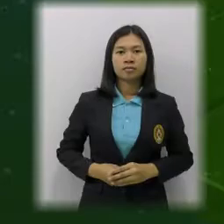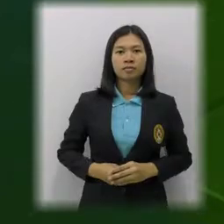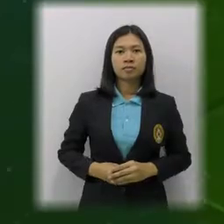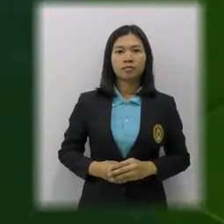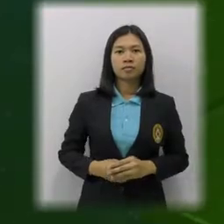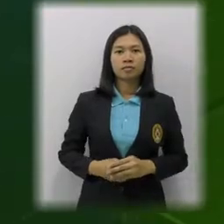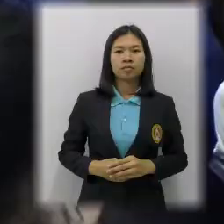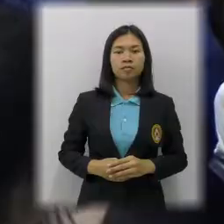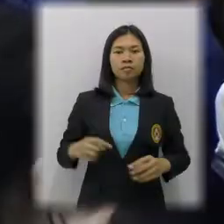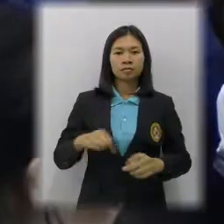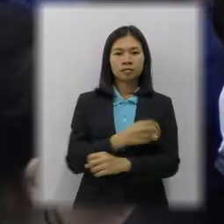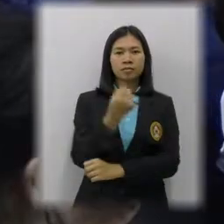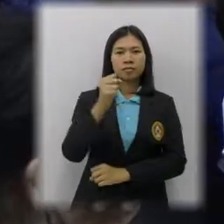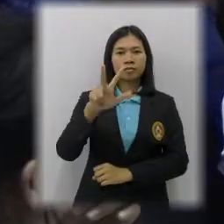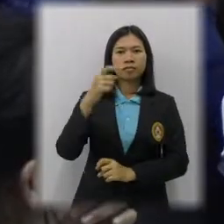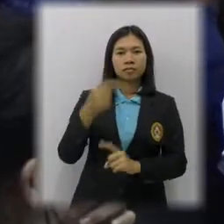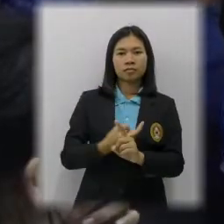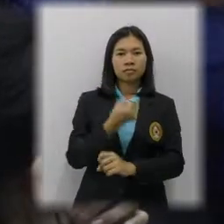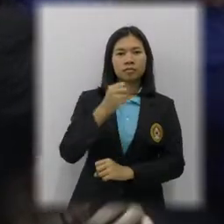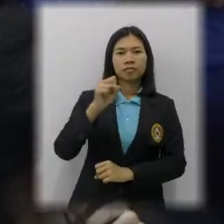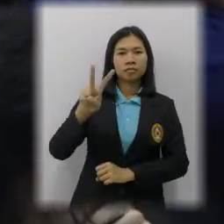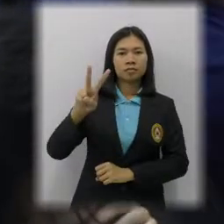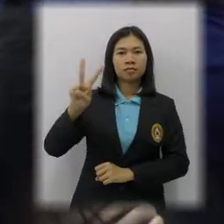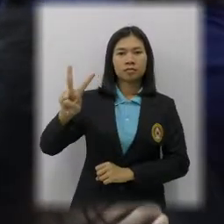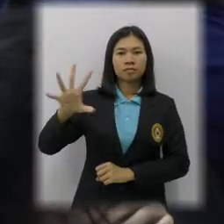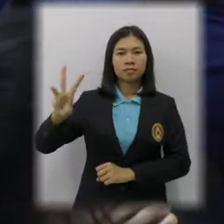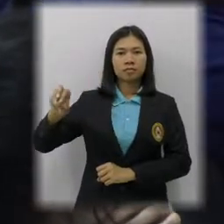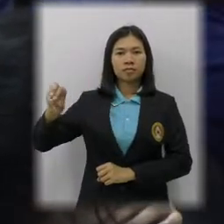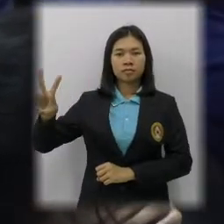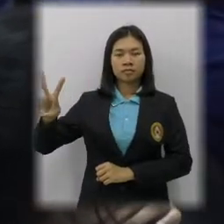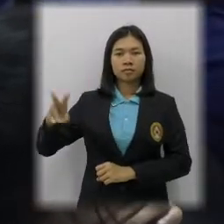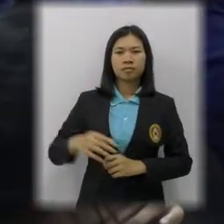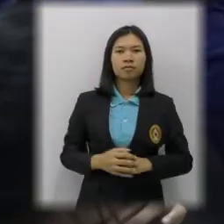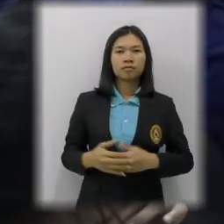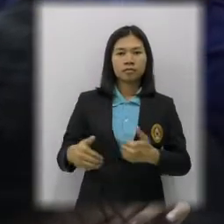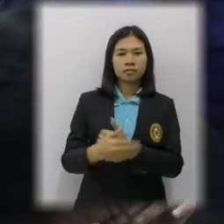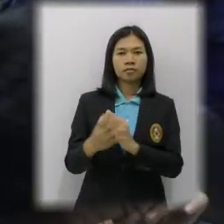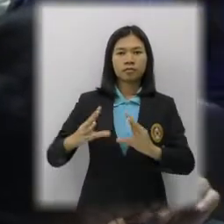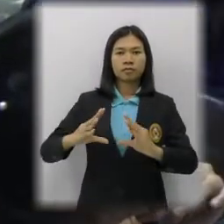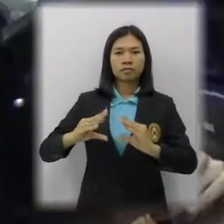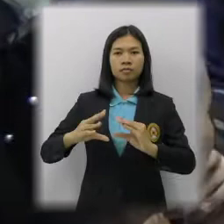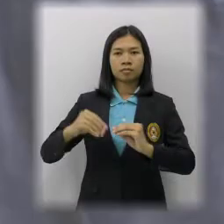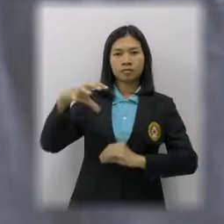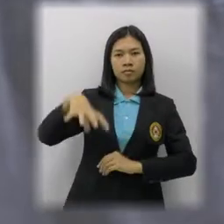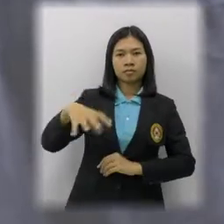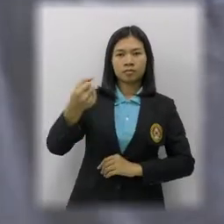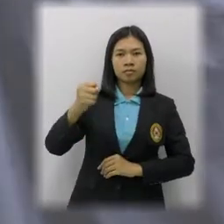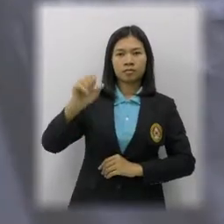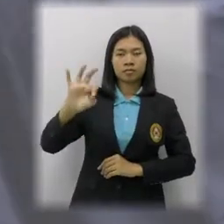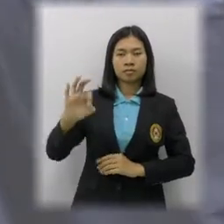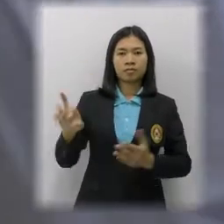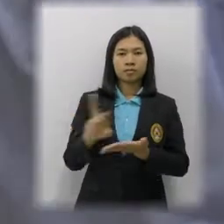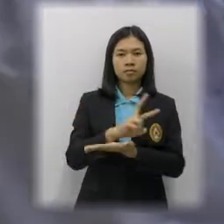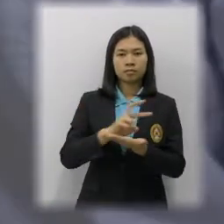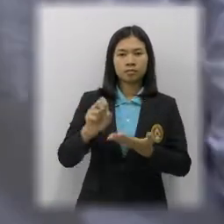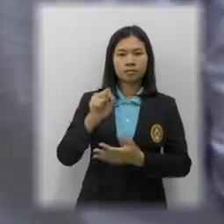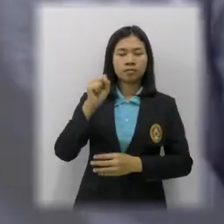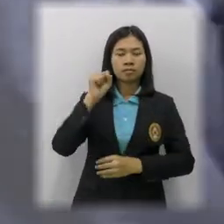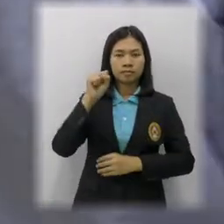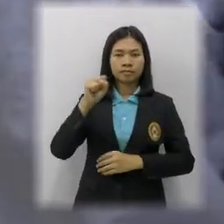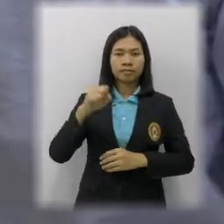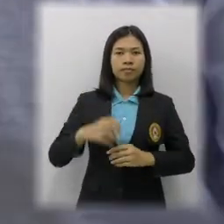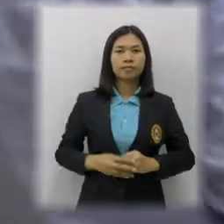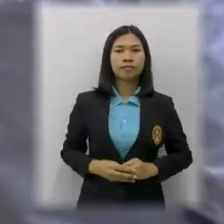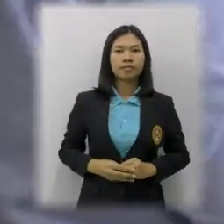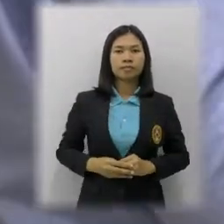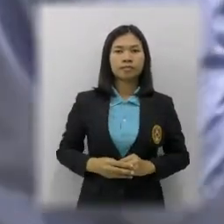ญเมื่อวันที่13ธันวาคม2562ที่ห้องประชุมอาคาร19มหาวิทยาลัยราชภั